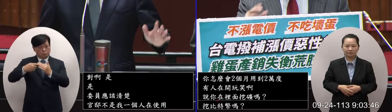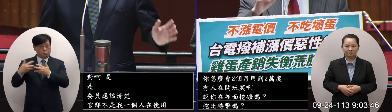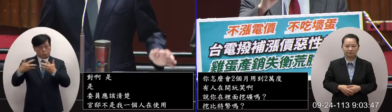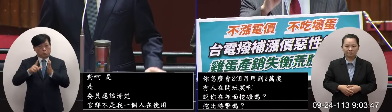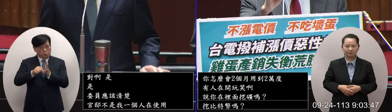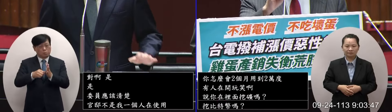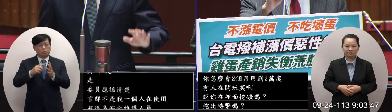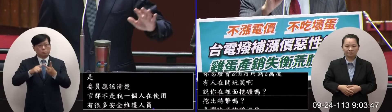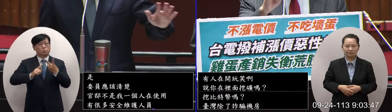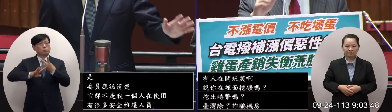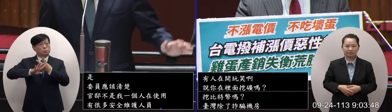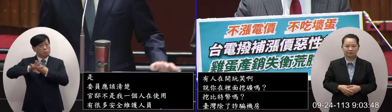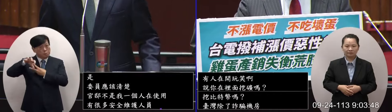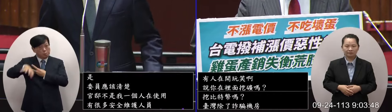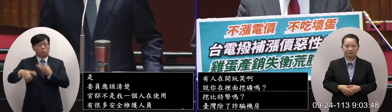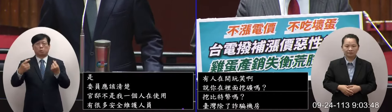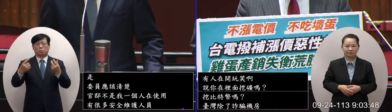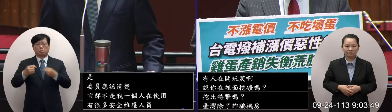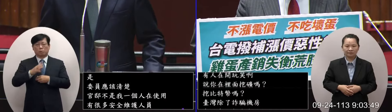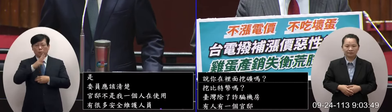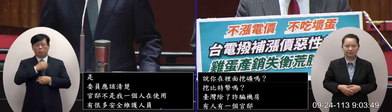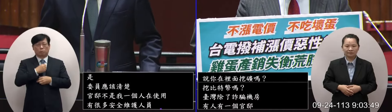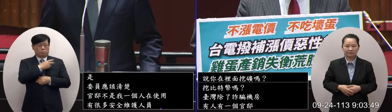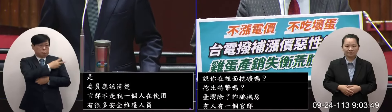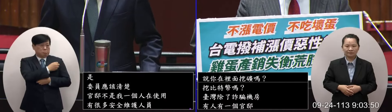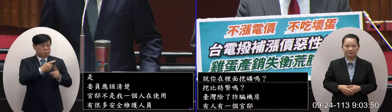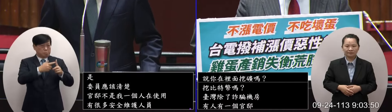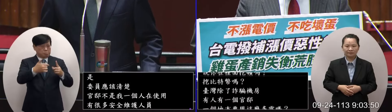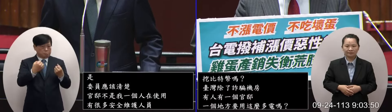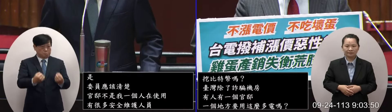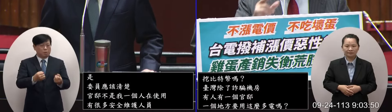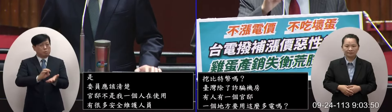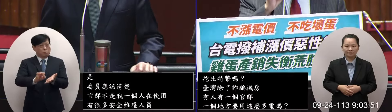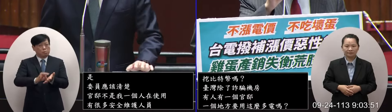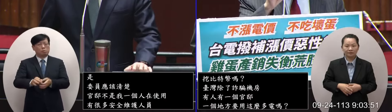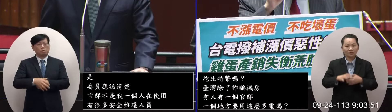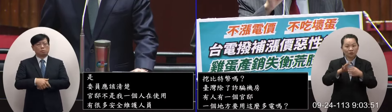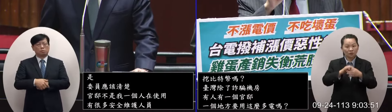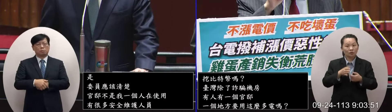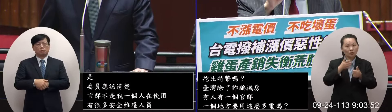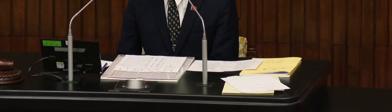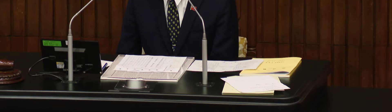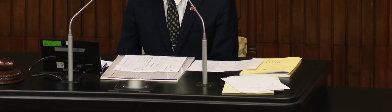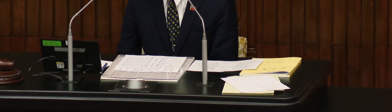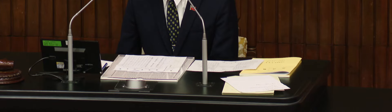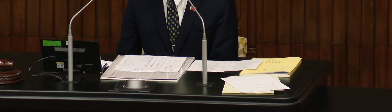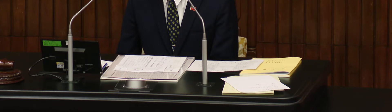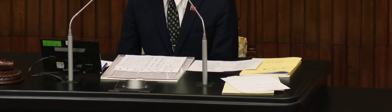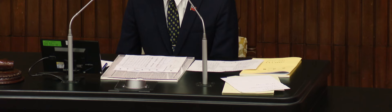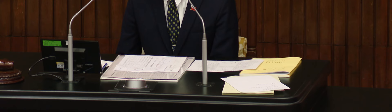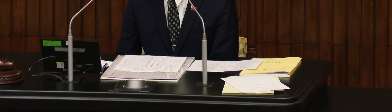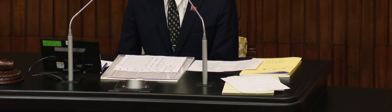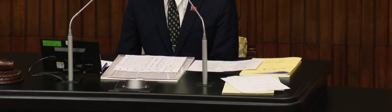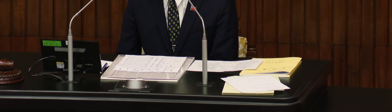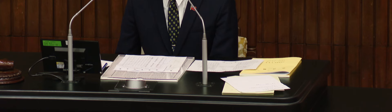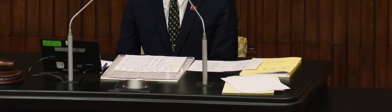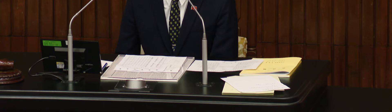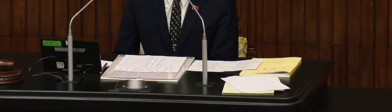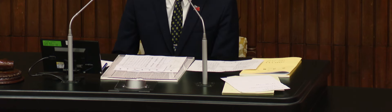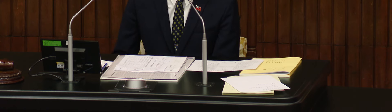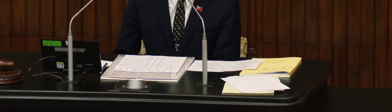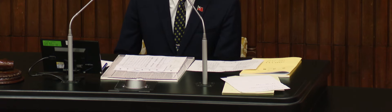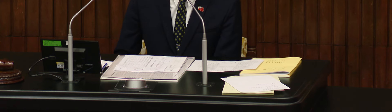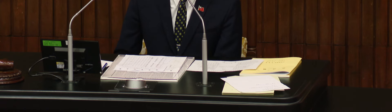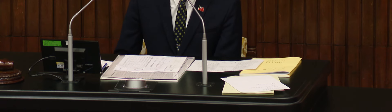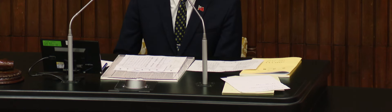的时候，或在外面的时候，还是有安全的人在官邸里面使用，而且 所以我才会用去对比嘛。 所以我刚随便举这